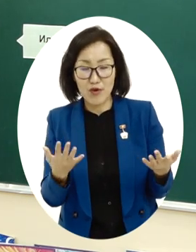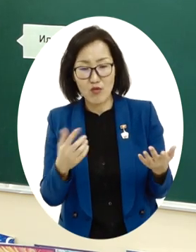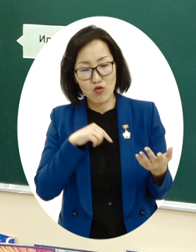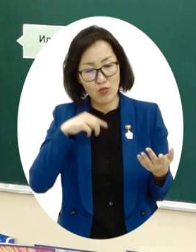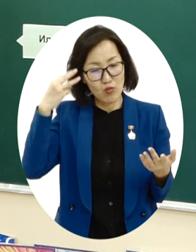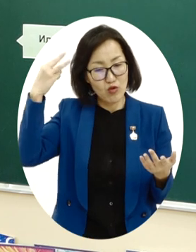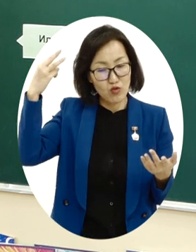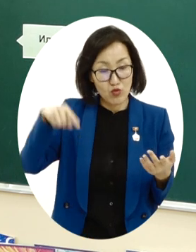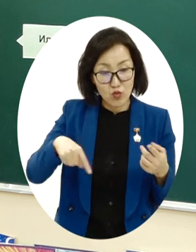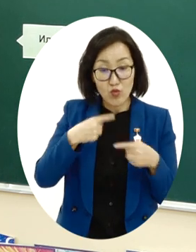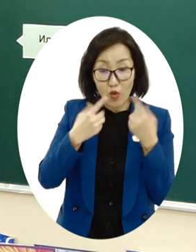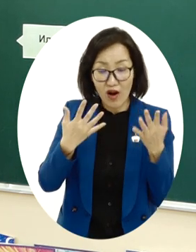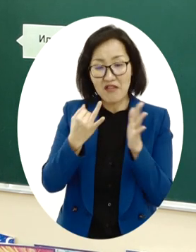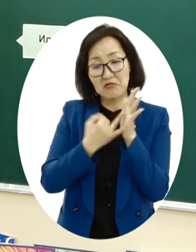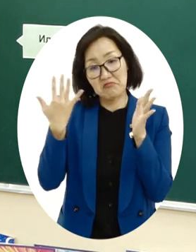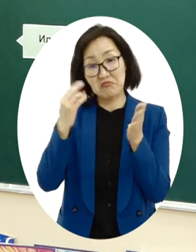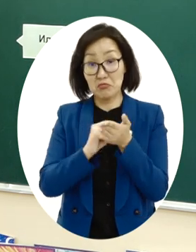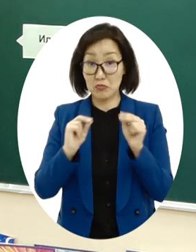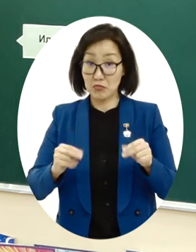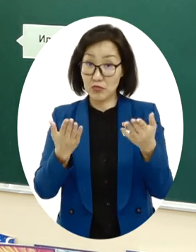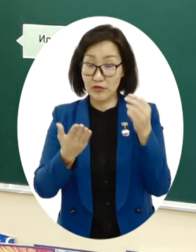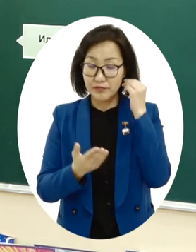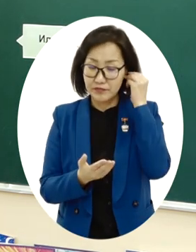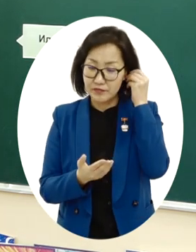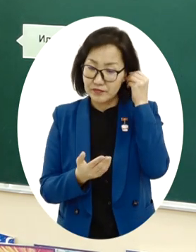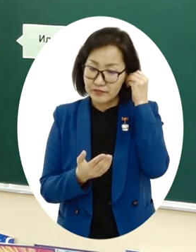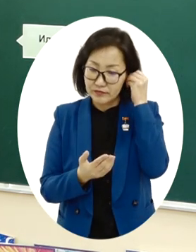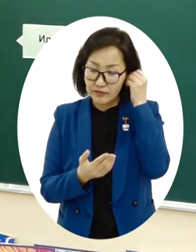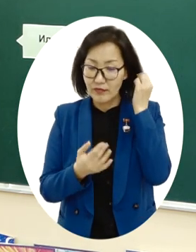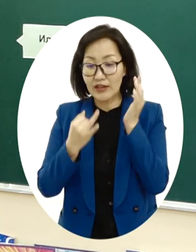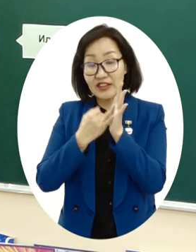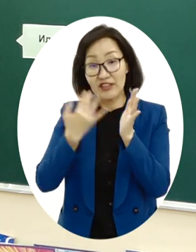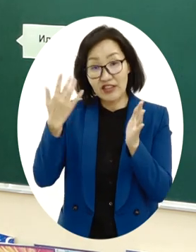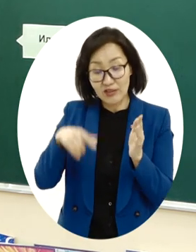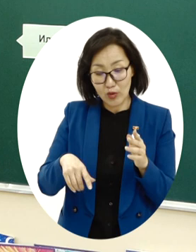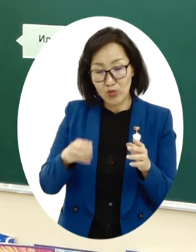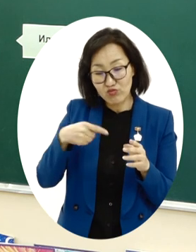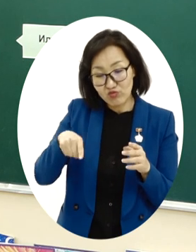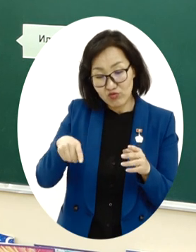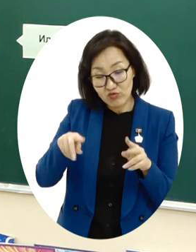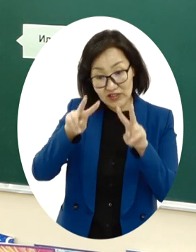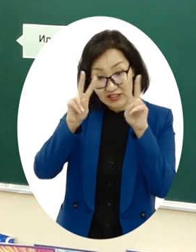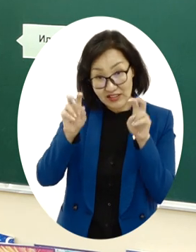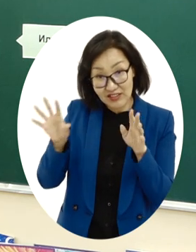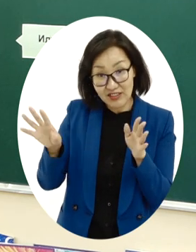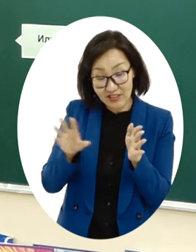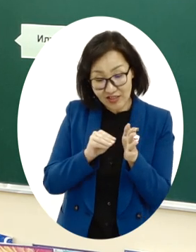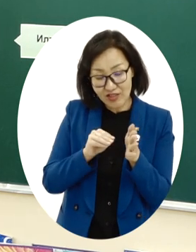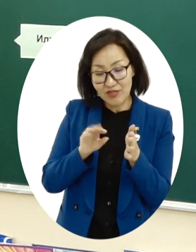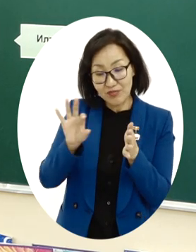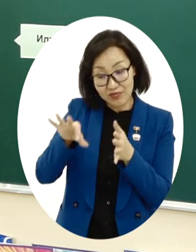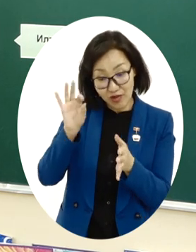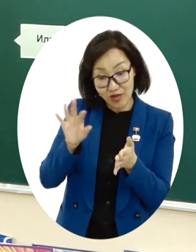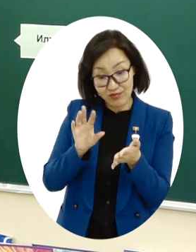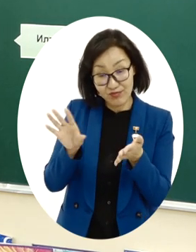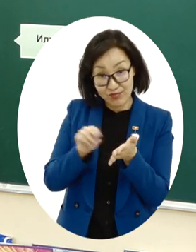мөрөөдлийнхөө тухай илтгэл бичиж болох нэ. За, илтгэл тухайн сэдвээ бичээд сонгоод